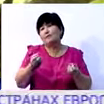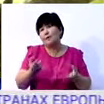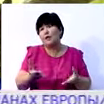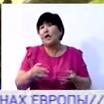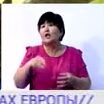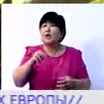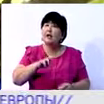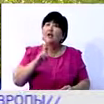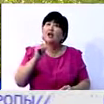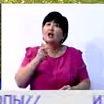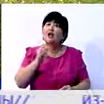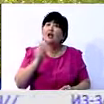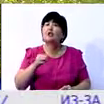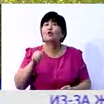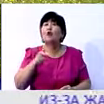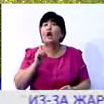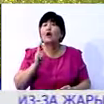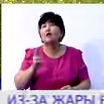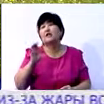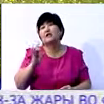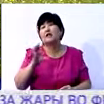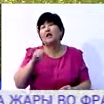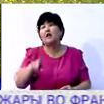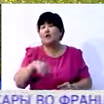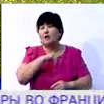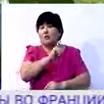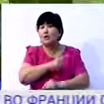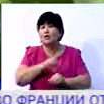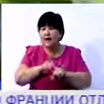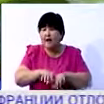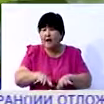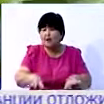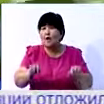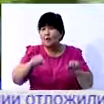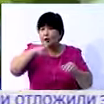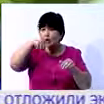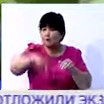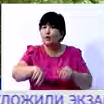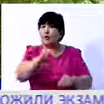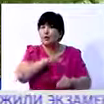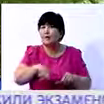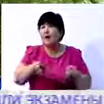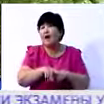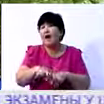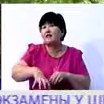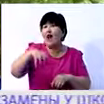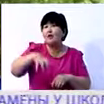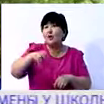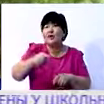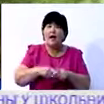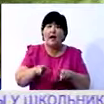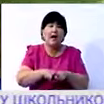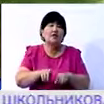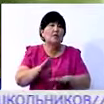тополя, карагачи, турангул, сырталы. У них мощная корневая система, которая под почвой работает как насос, поэтому они